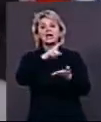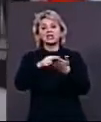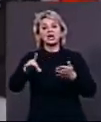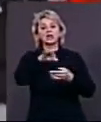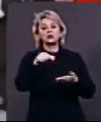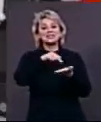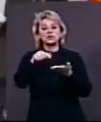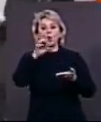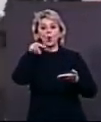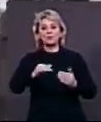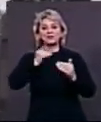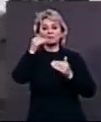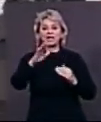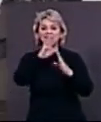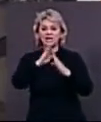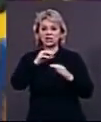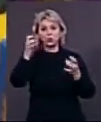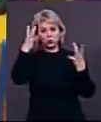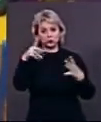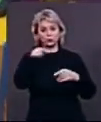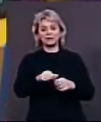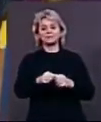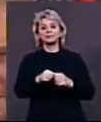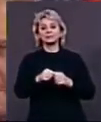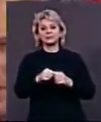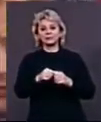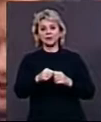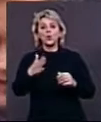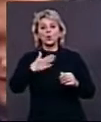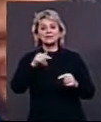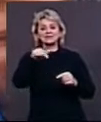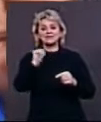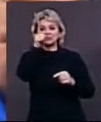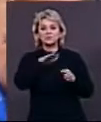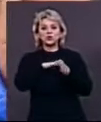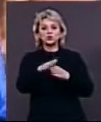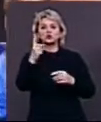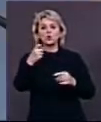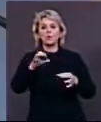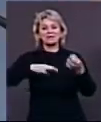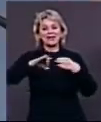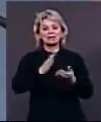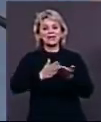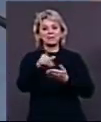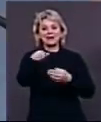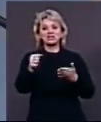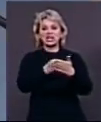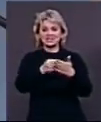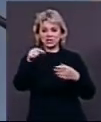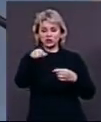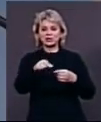районы делились опытом повышения экологической культуры. У нас в этом году реализуется 100 проектов, направленных на